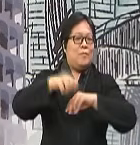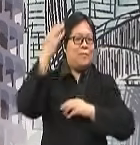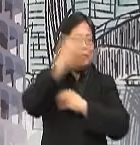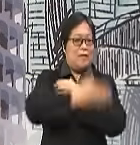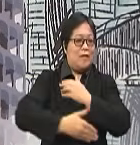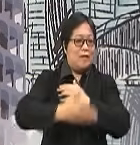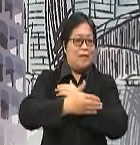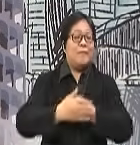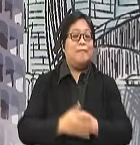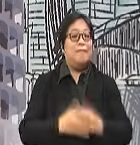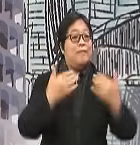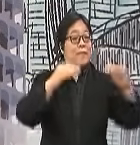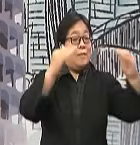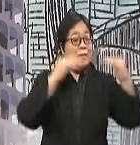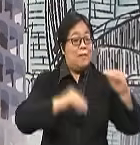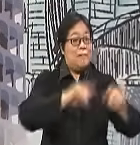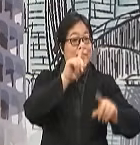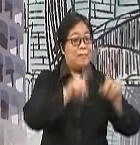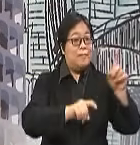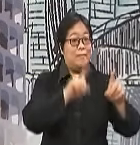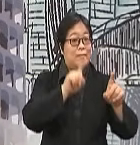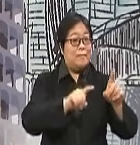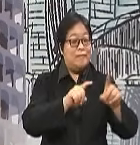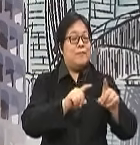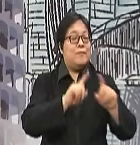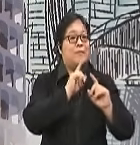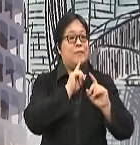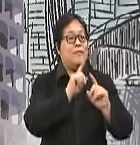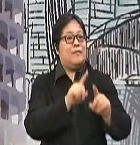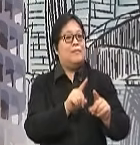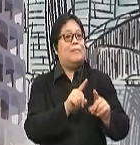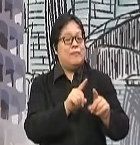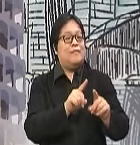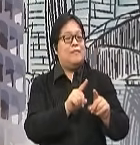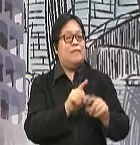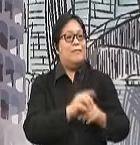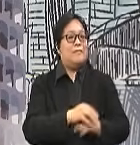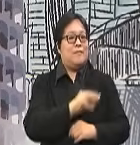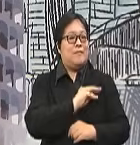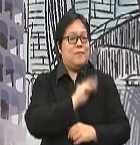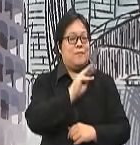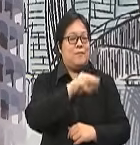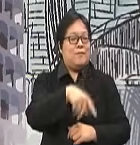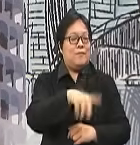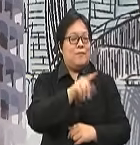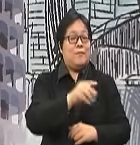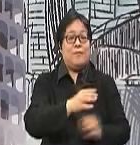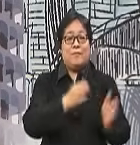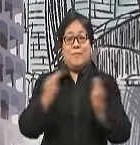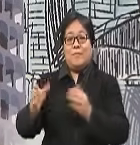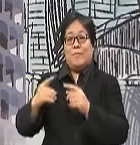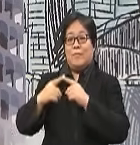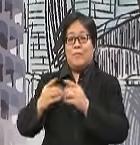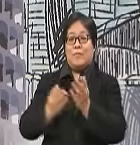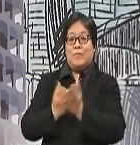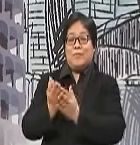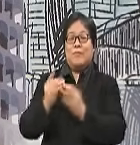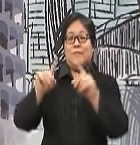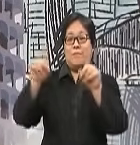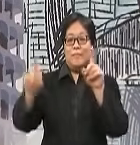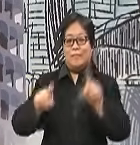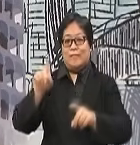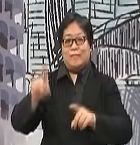negara baik selesai saja sesi pertanyaan-pertanyaan bagi job pertanyaan-pertanyaan menteri mp3diamond akan diteruskan dengan waktu